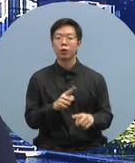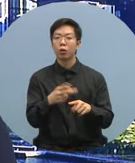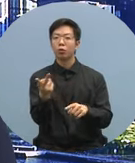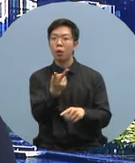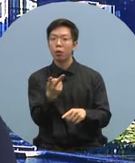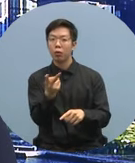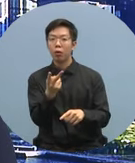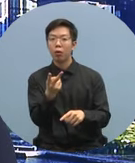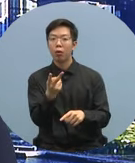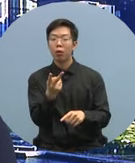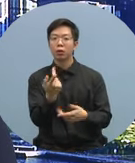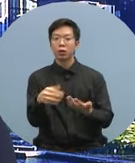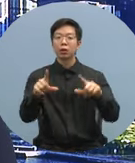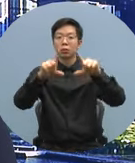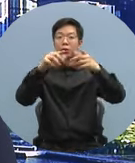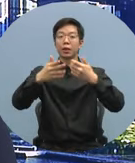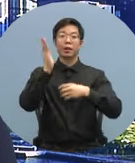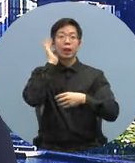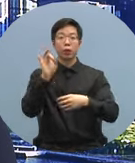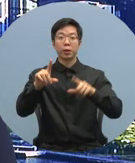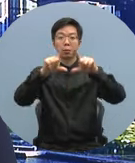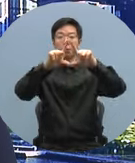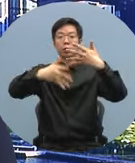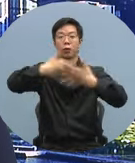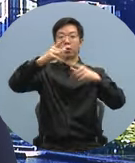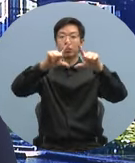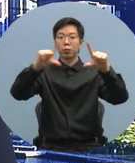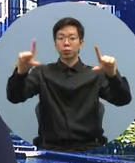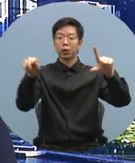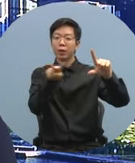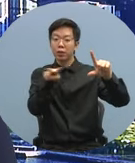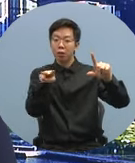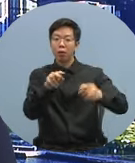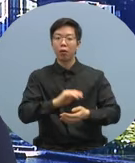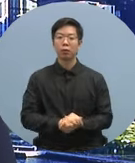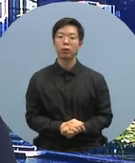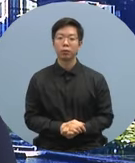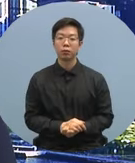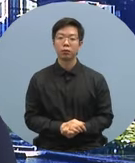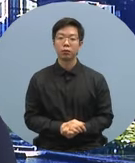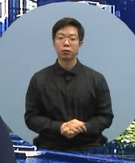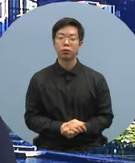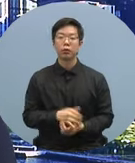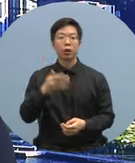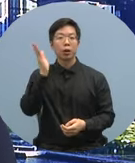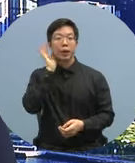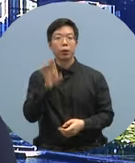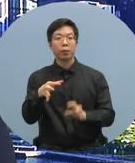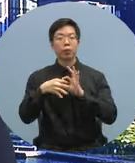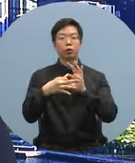住喺同一層嘅維景酒店啦，當然我哋都有聯絡維景酒店，就係了解個情況啦。咁佢